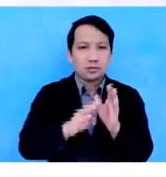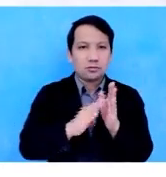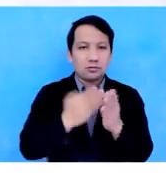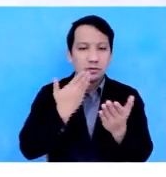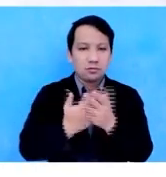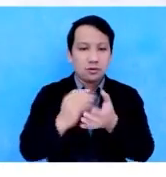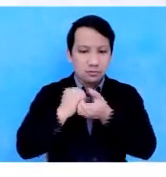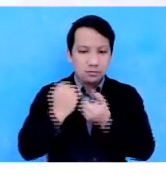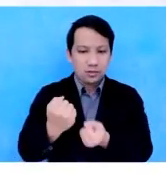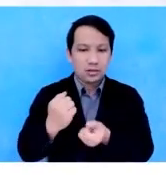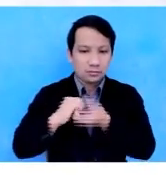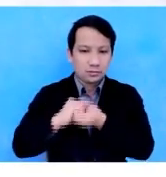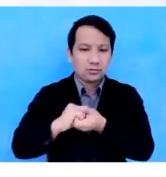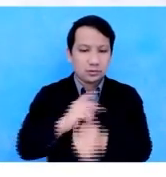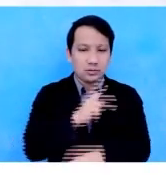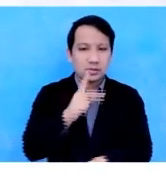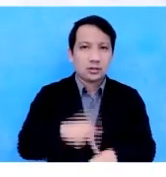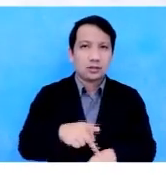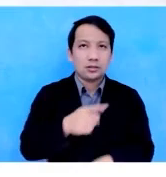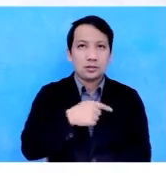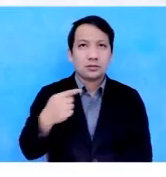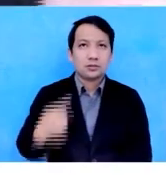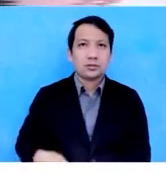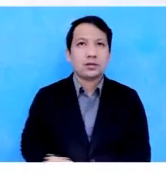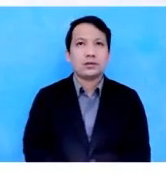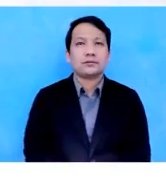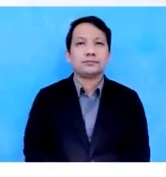relasyon sa pagitan ng Pilipinas at China.